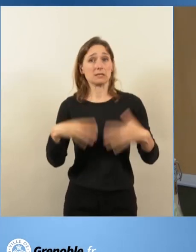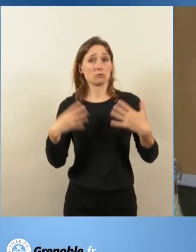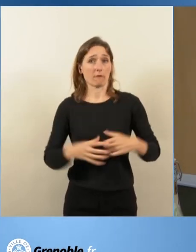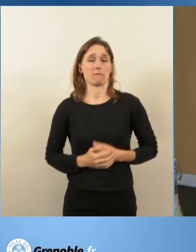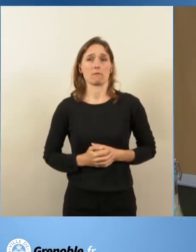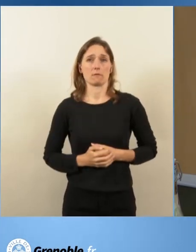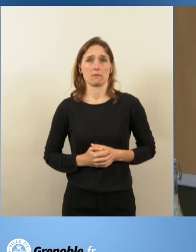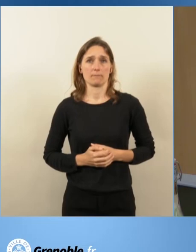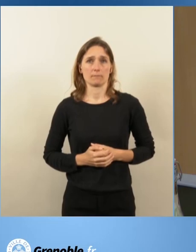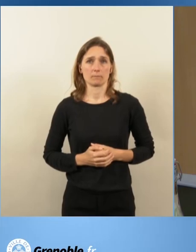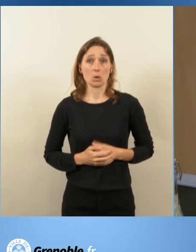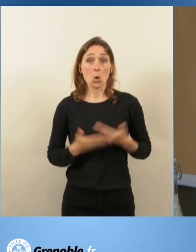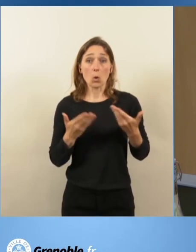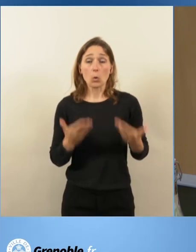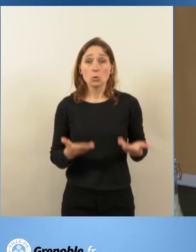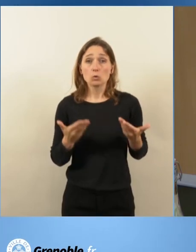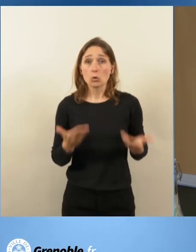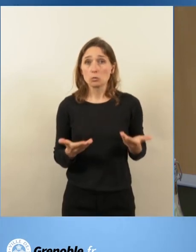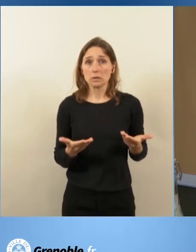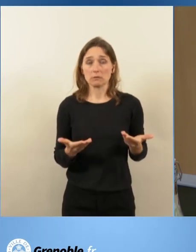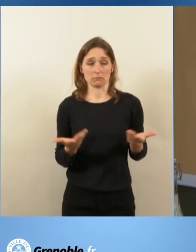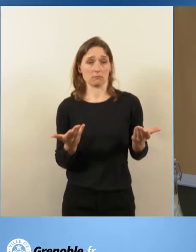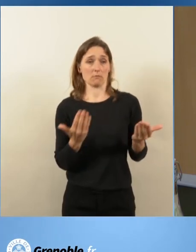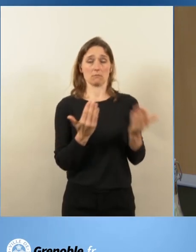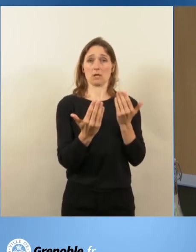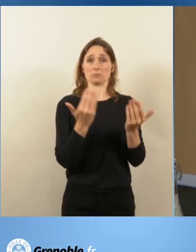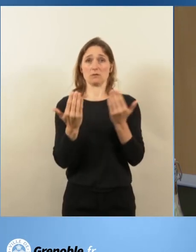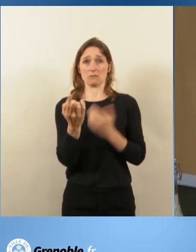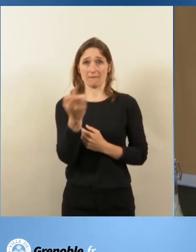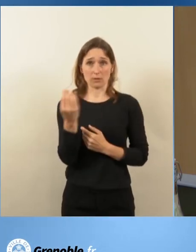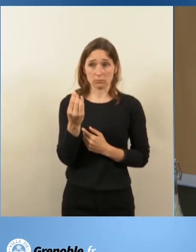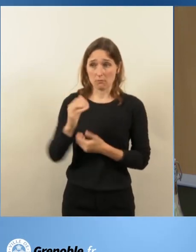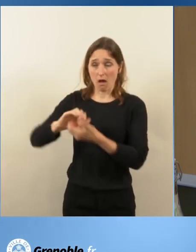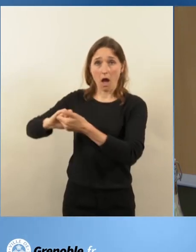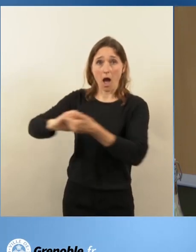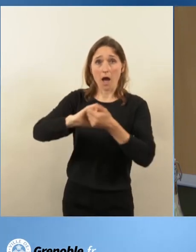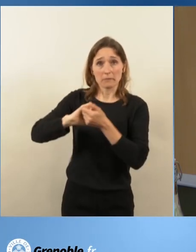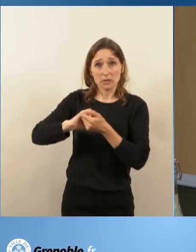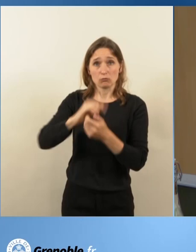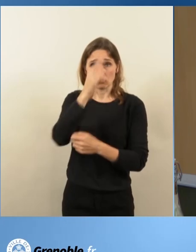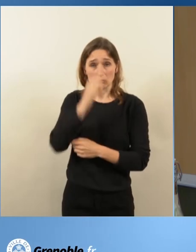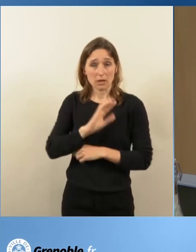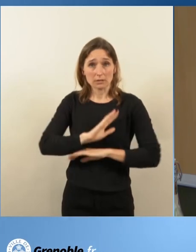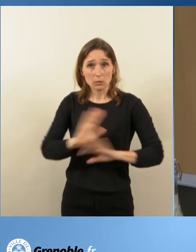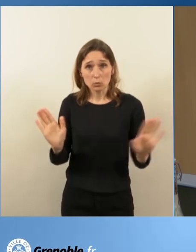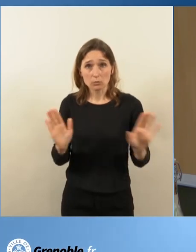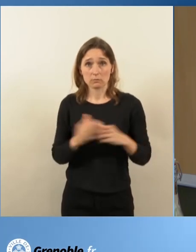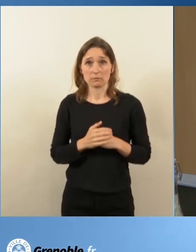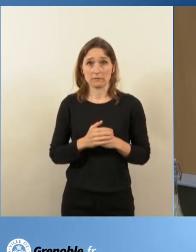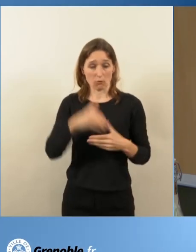compter que sur les Amis du musée pour que le fond du musée progresse merci